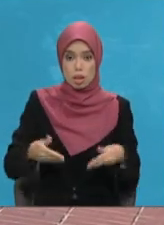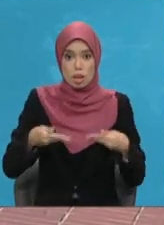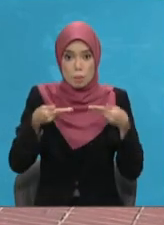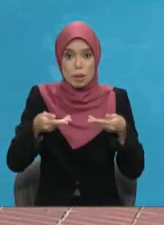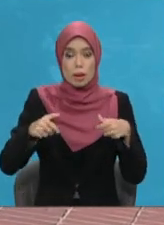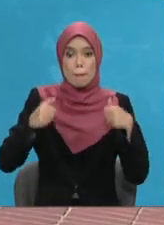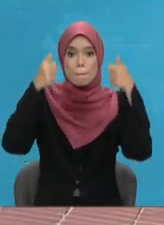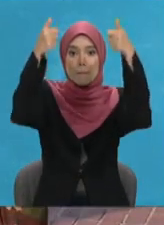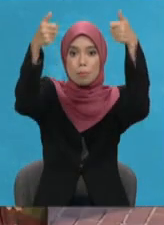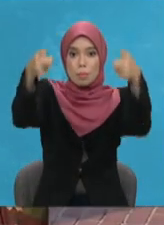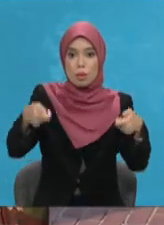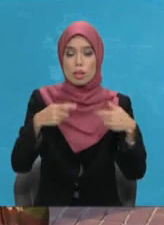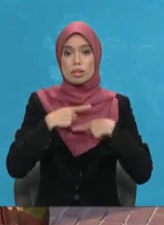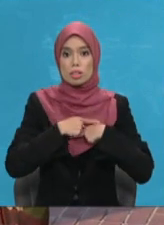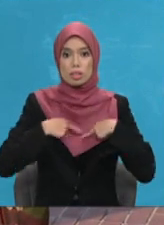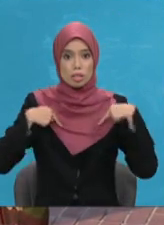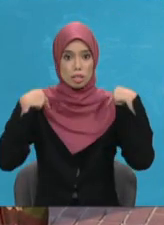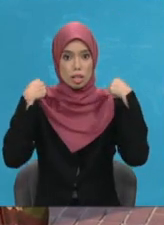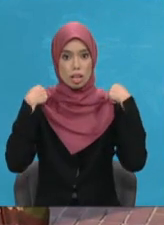Marquez Memorial